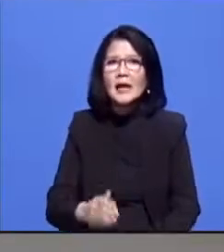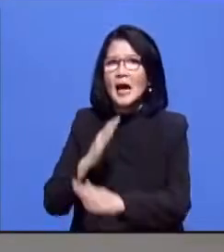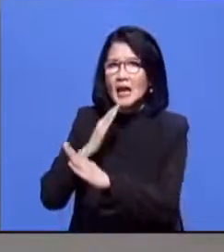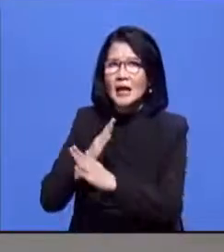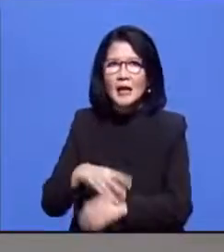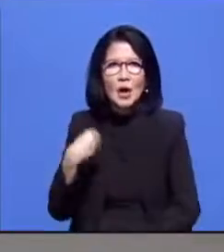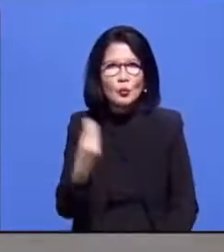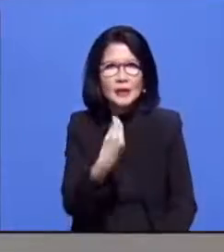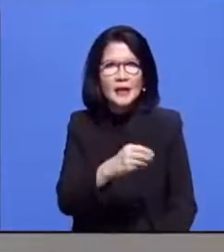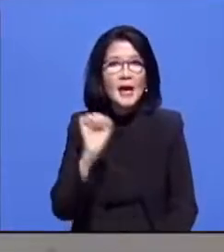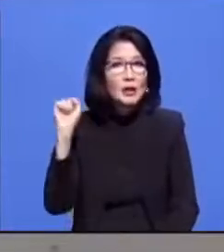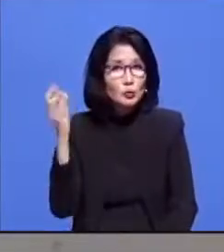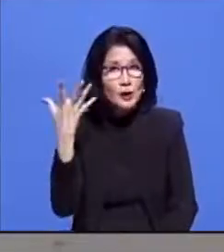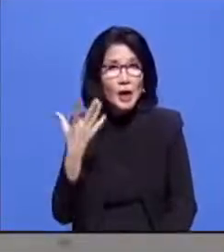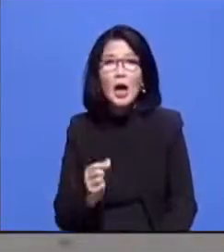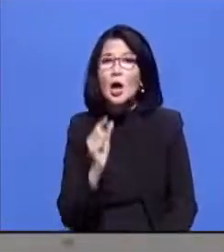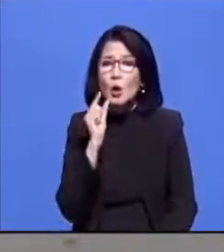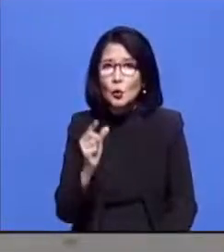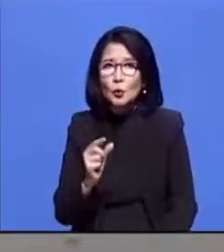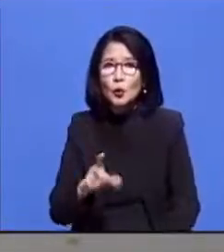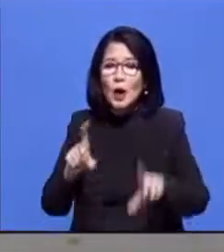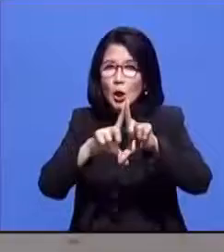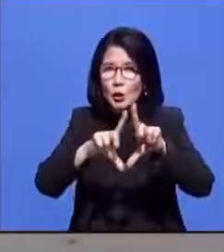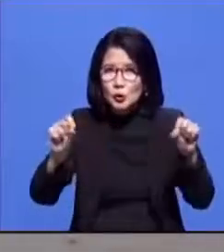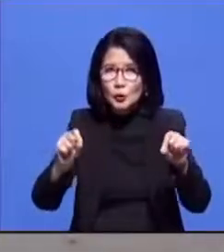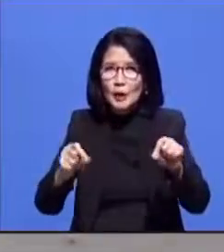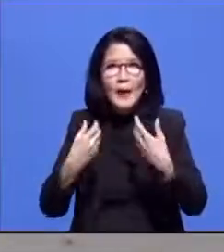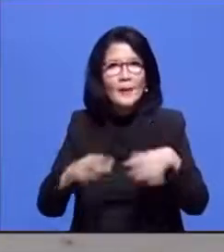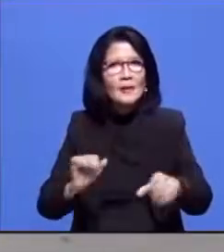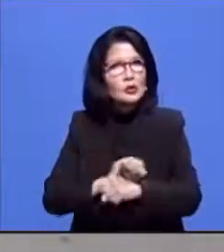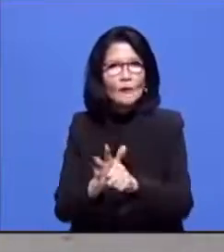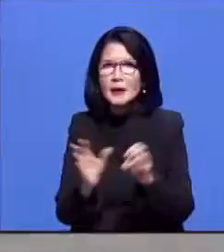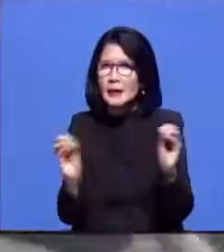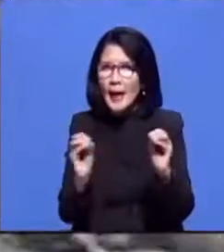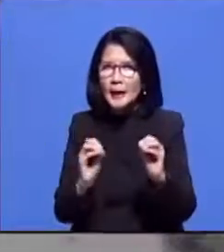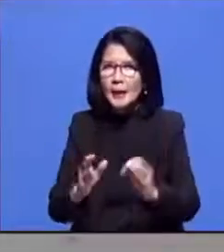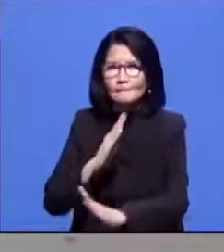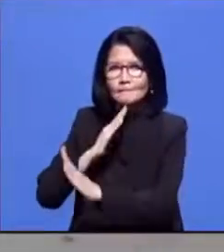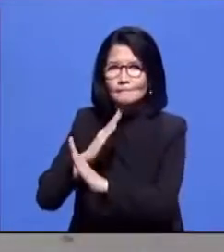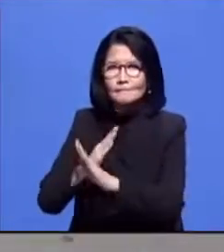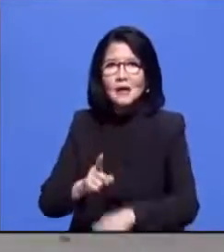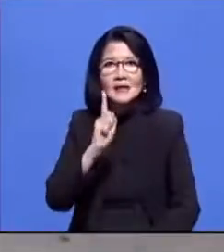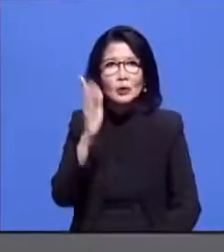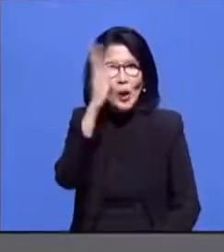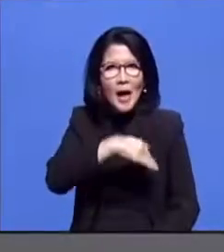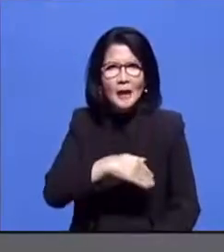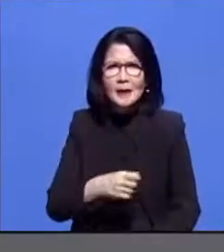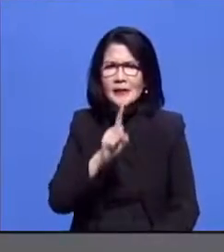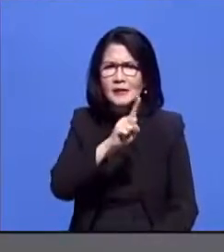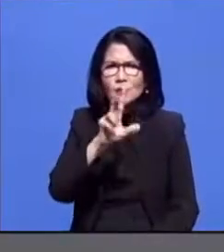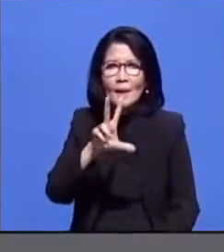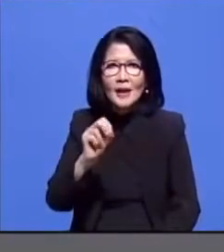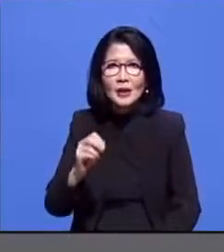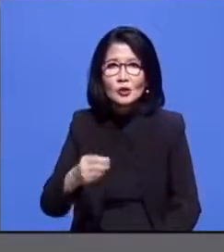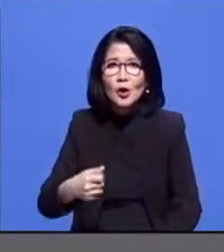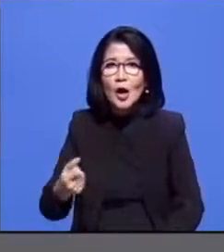wisata di Puncak bagi wisatawan yang tidak memiliki surat bebas COVID. Dalam satu hari, rata-rata sekitar 1.800